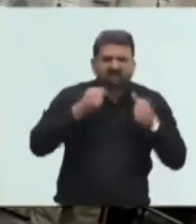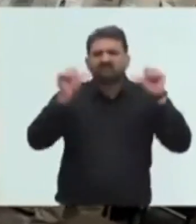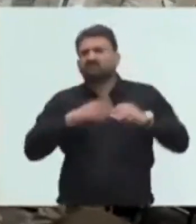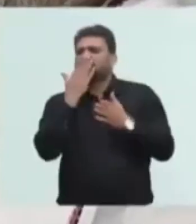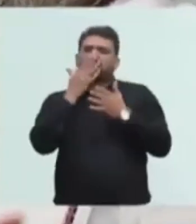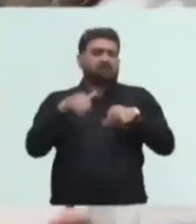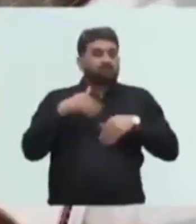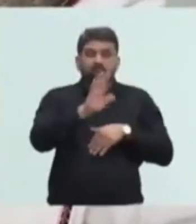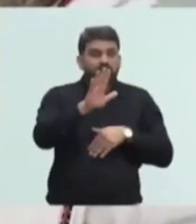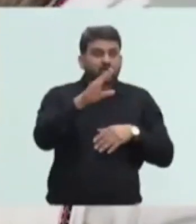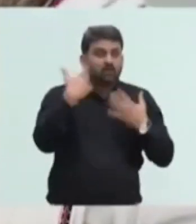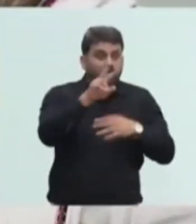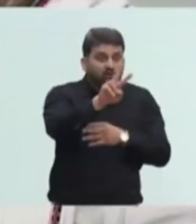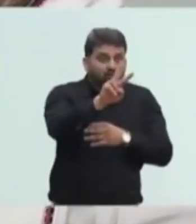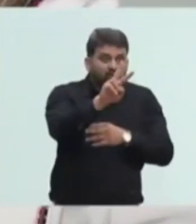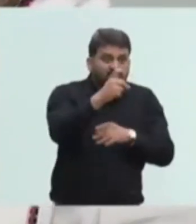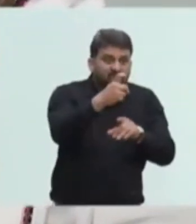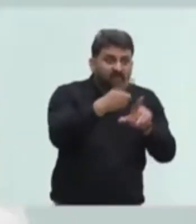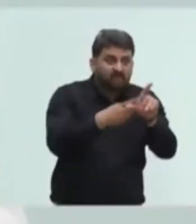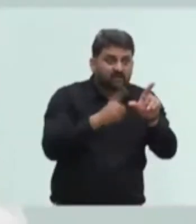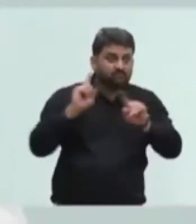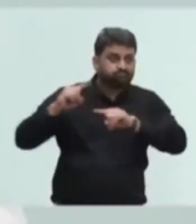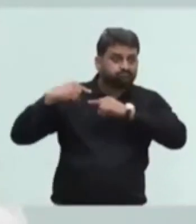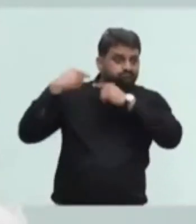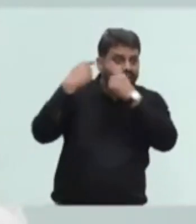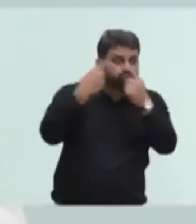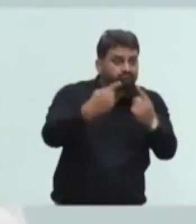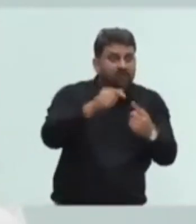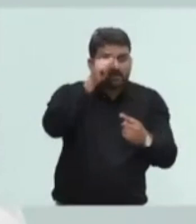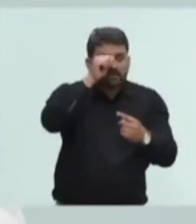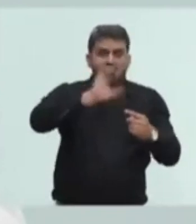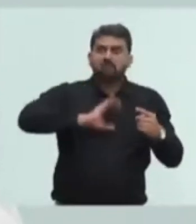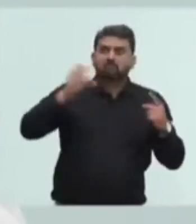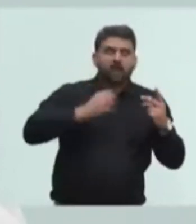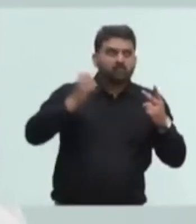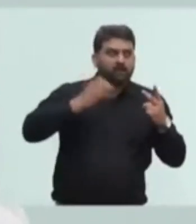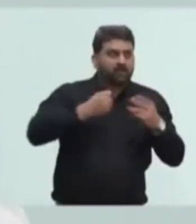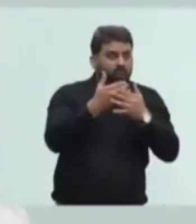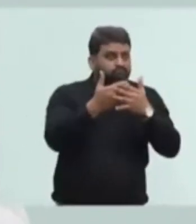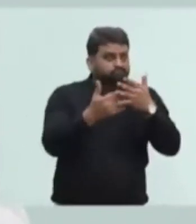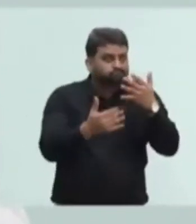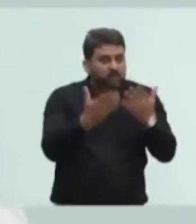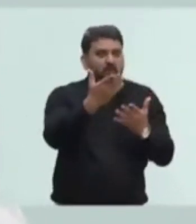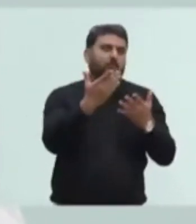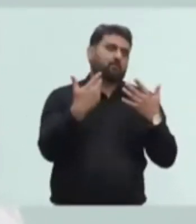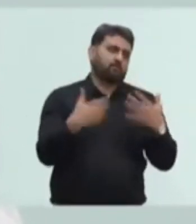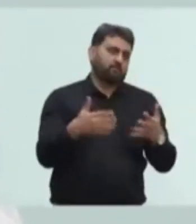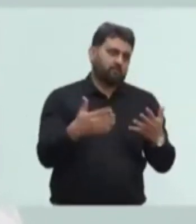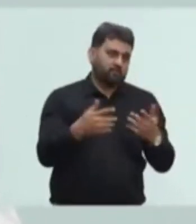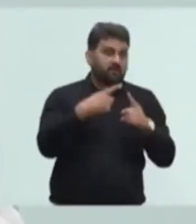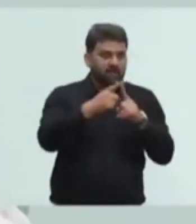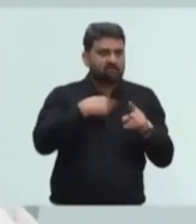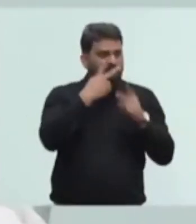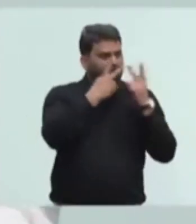निभाने पिछले सप्ताह इस साल से देश के लिए पदक जीत रहे हैं है